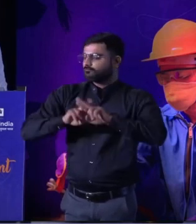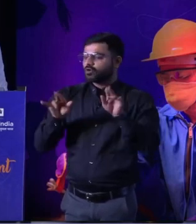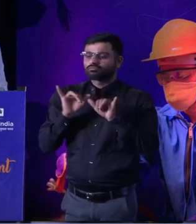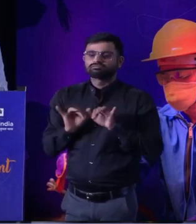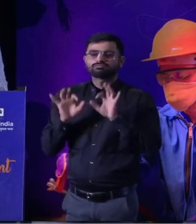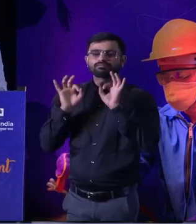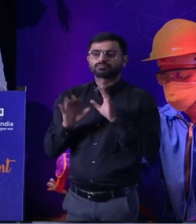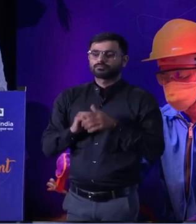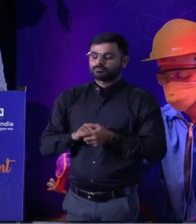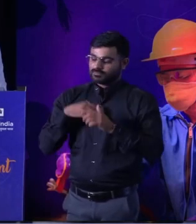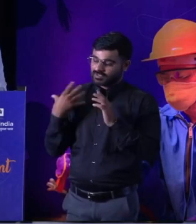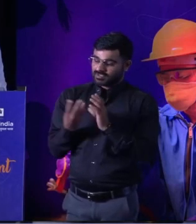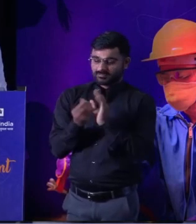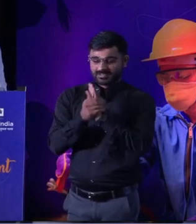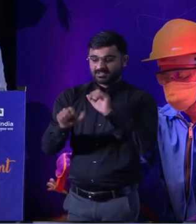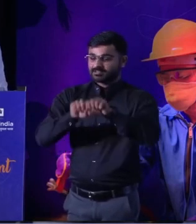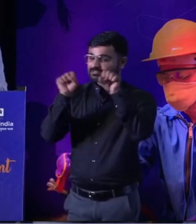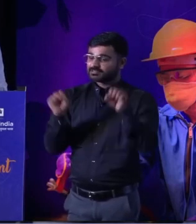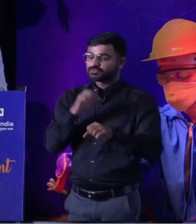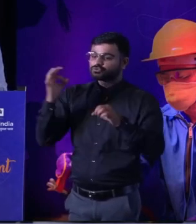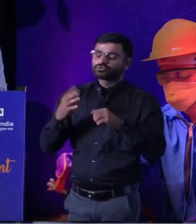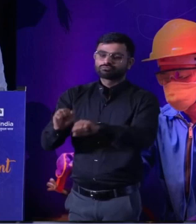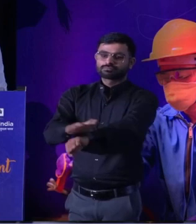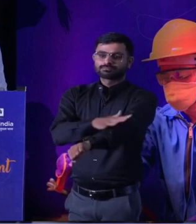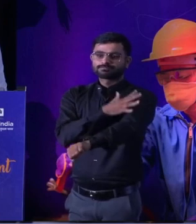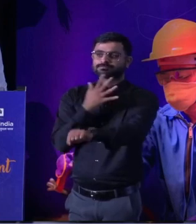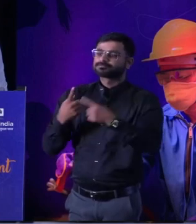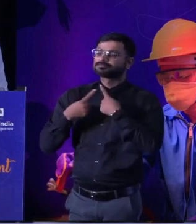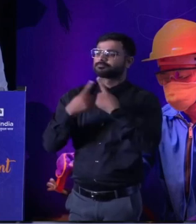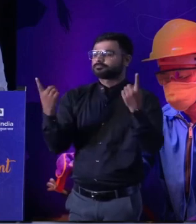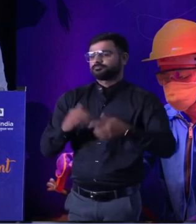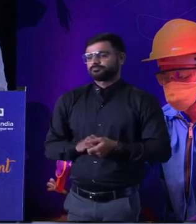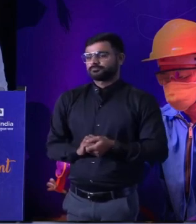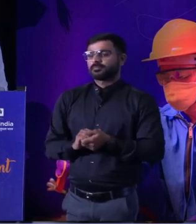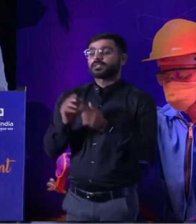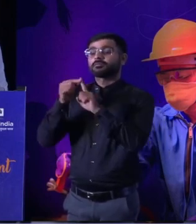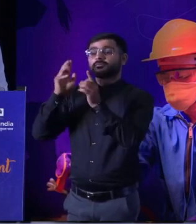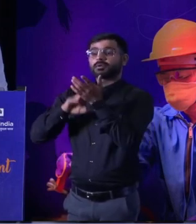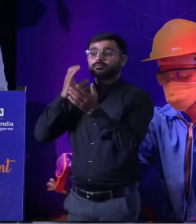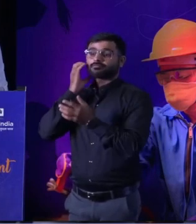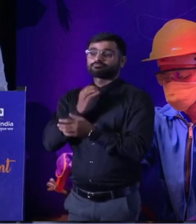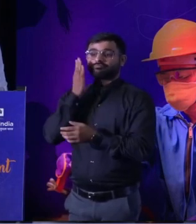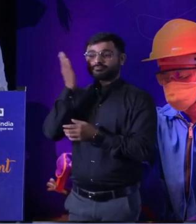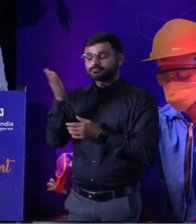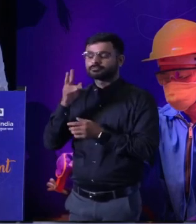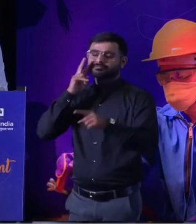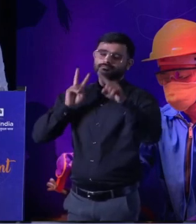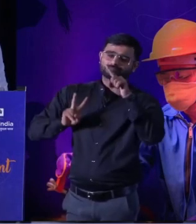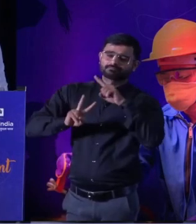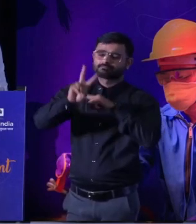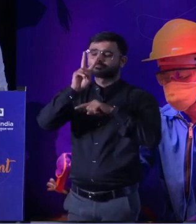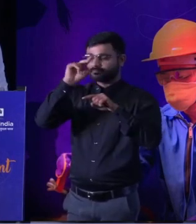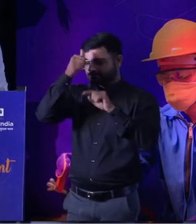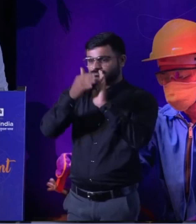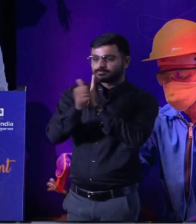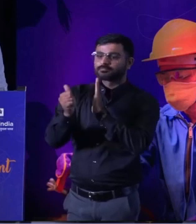व्यवस्था में, तब हमारे स्किलिंग सिस्टम में एक नई ऊर्जा का संचार होगा, जिससे माननीय प्रधानमंत्री जी के विजन कौशल